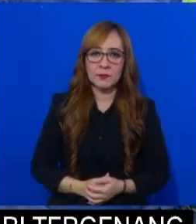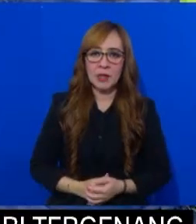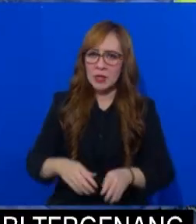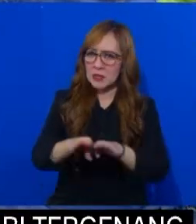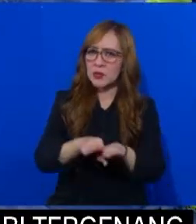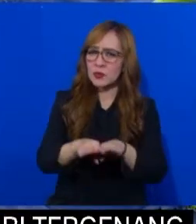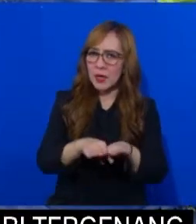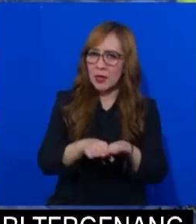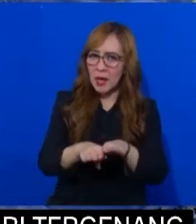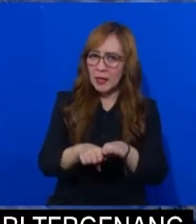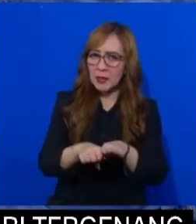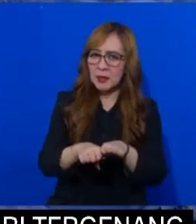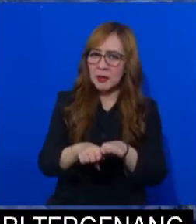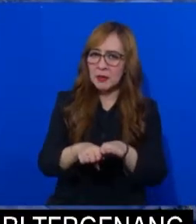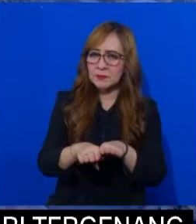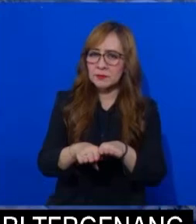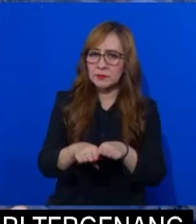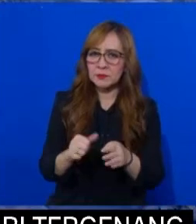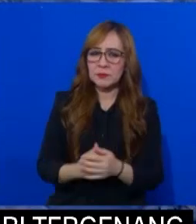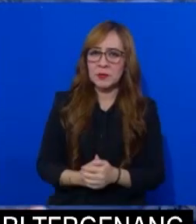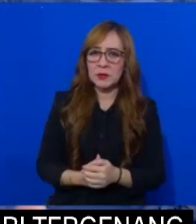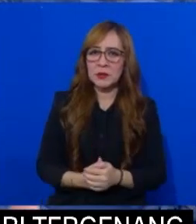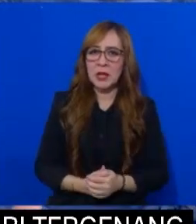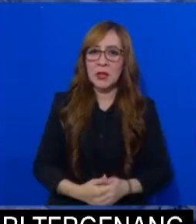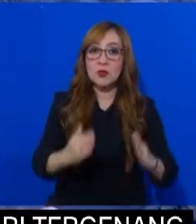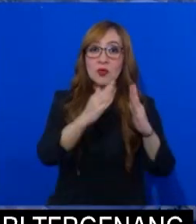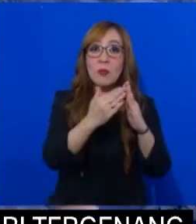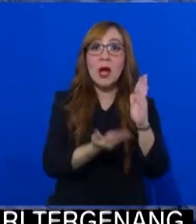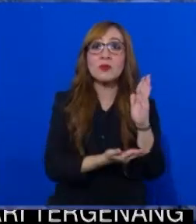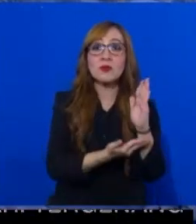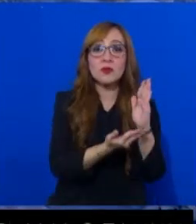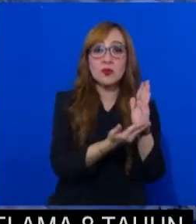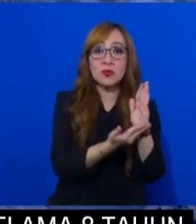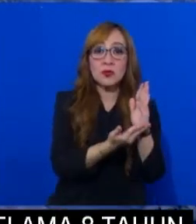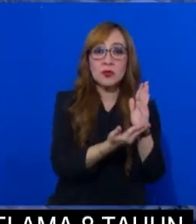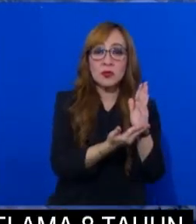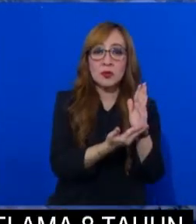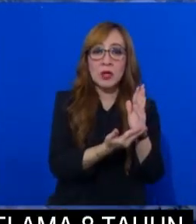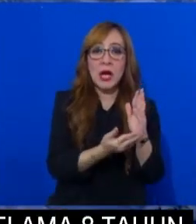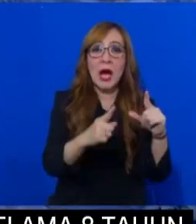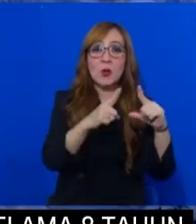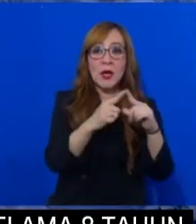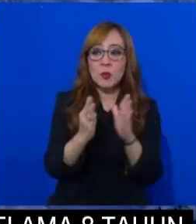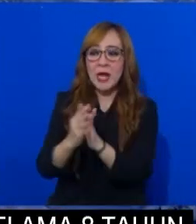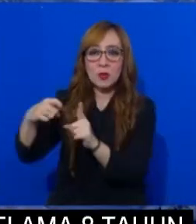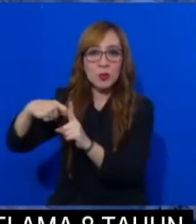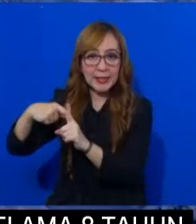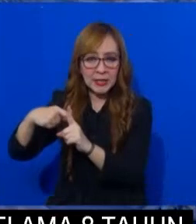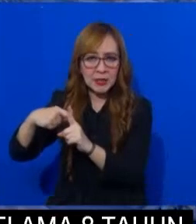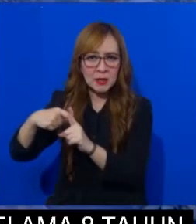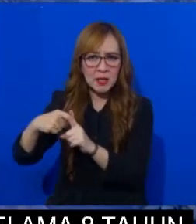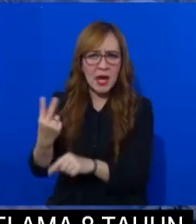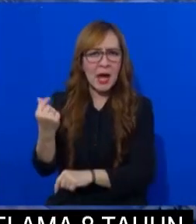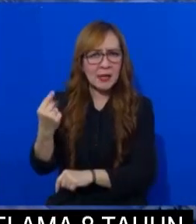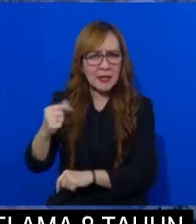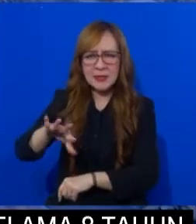Disesuaikan sama, kalau disamakan sama rusun Akuarium dan rusun Kunir, itu kisaran antara